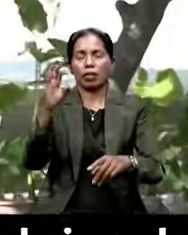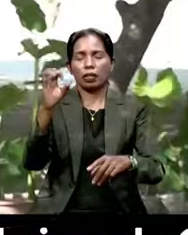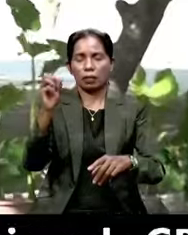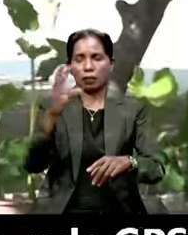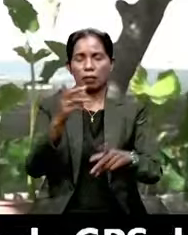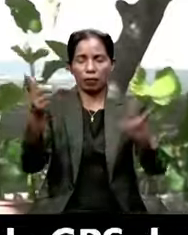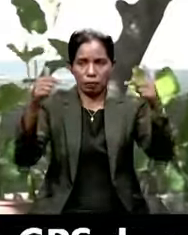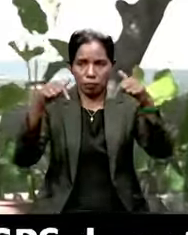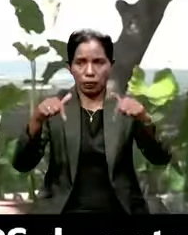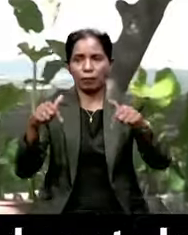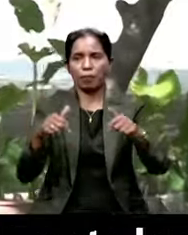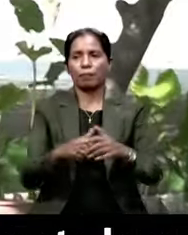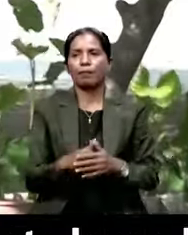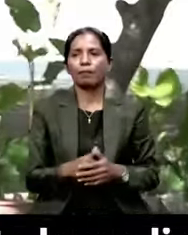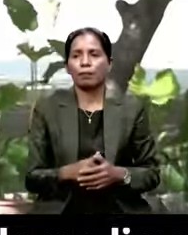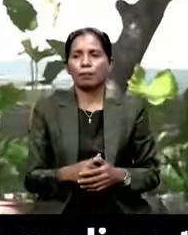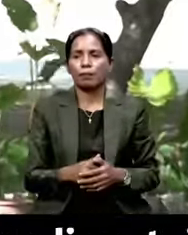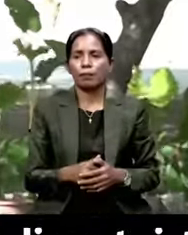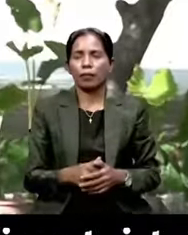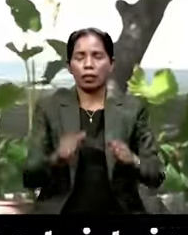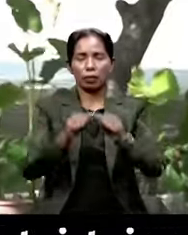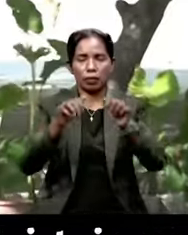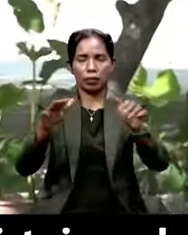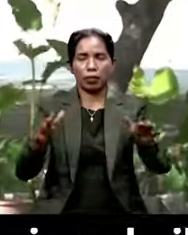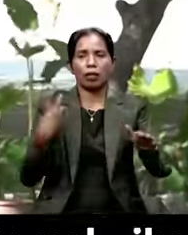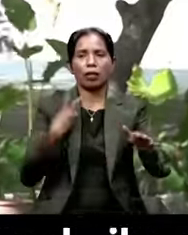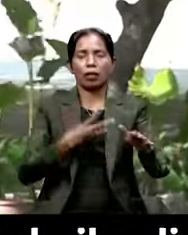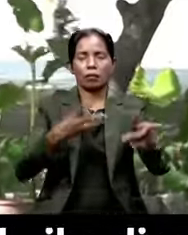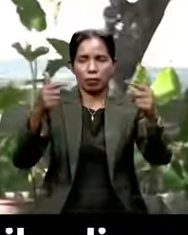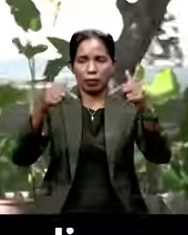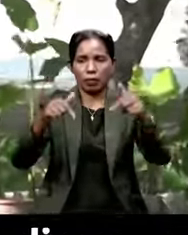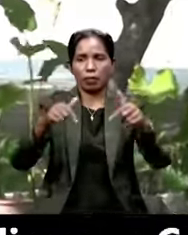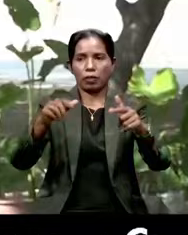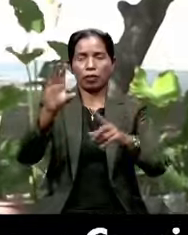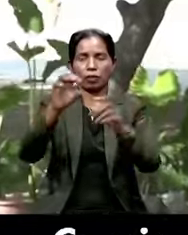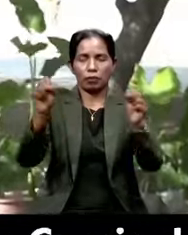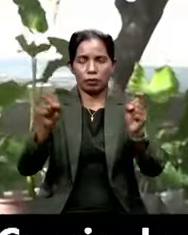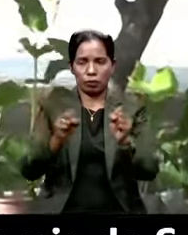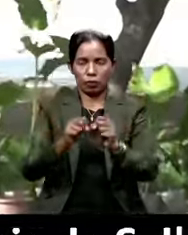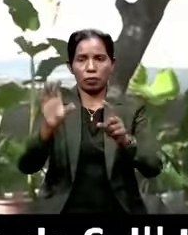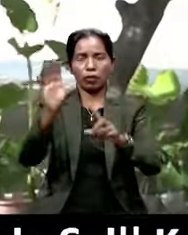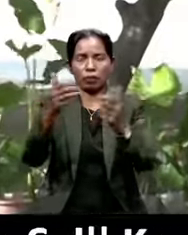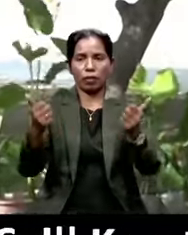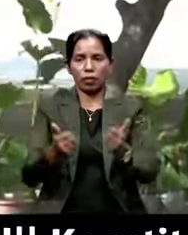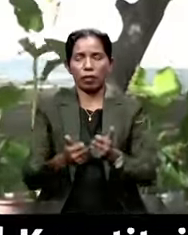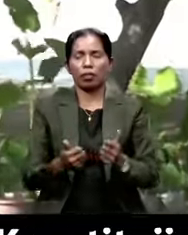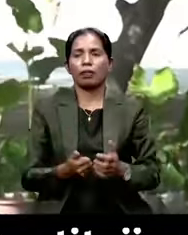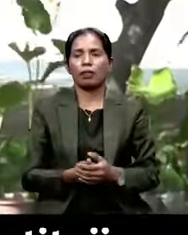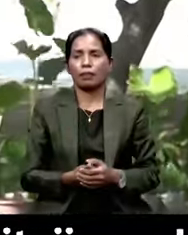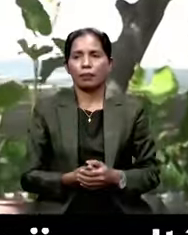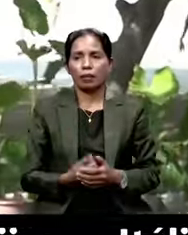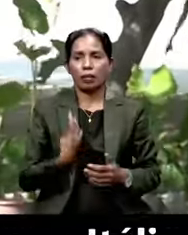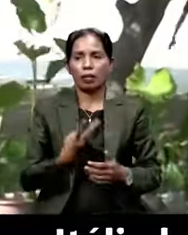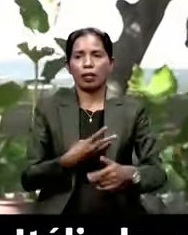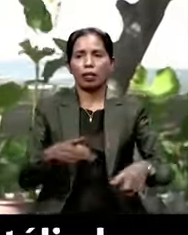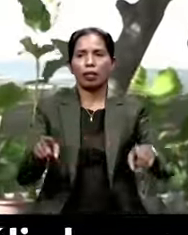mai fali ia yang administrador. Administrador mai fali yang sefsuku sefali dia. Antau, ami